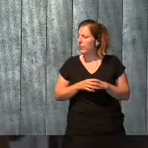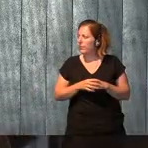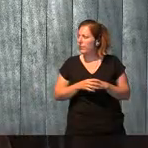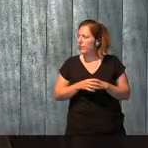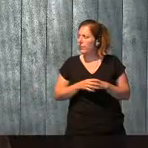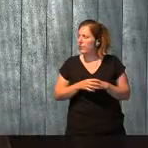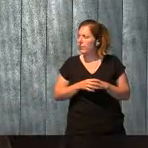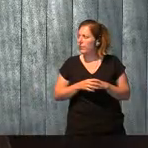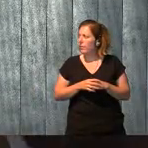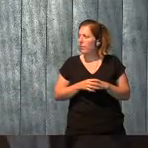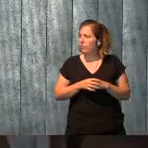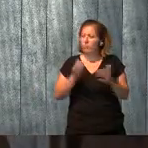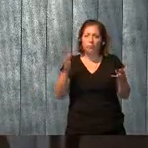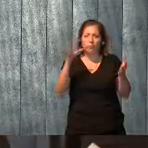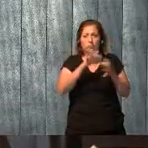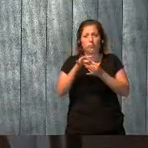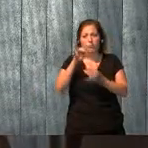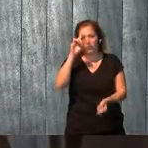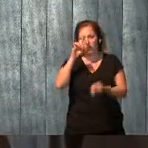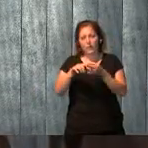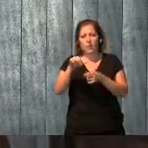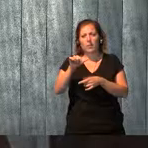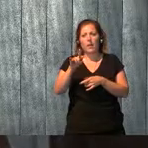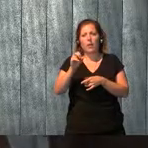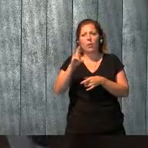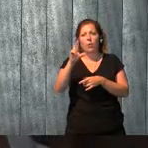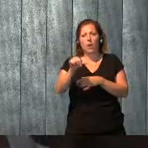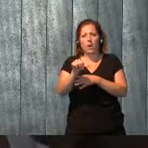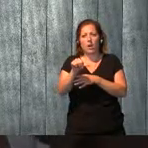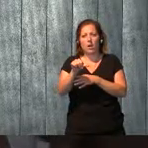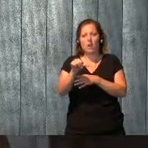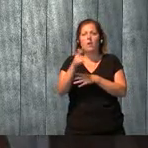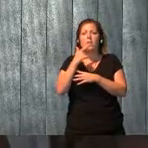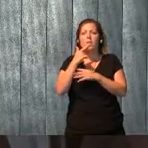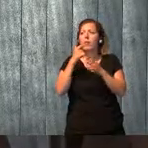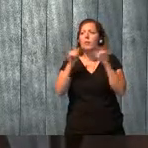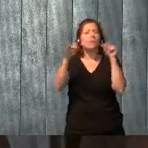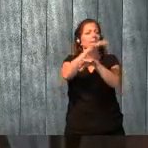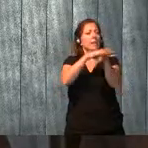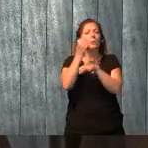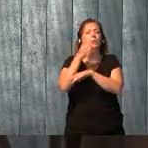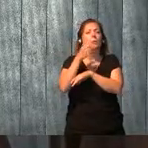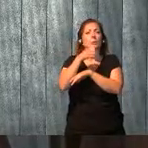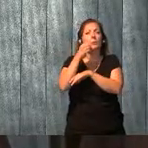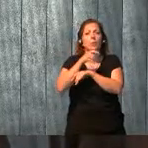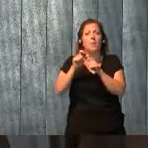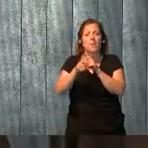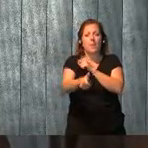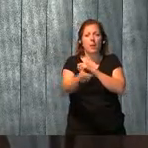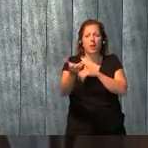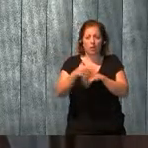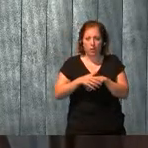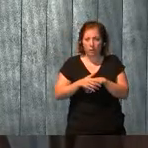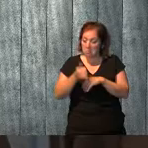qui nous ramène au thème d'Agora. C'est les impacts sur le paysage, notre paysage quotidien. Est-ce que vous avez le sentiment